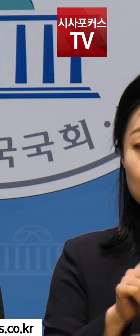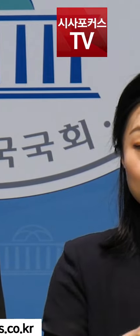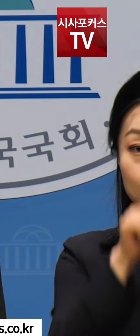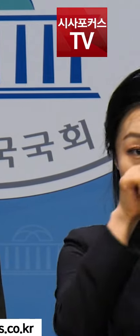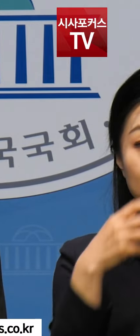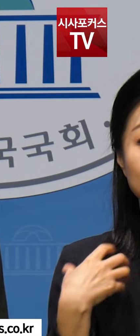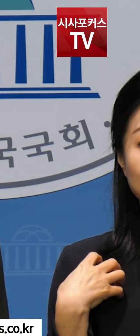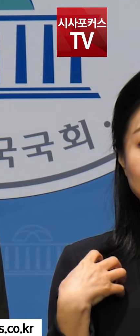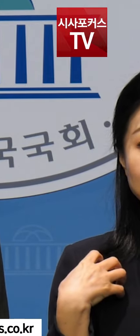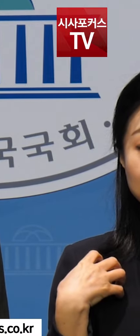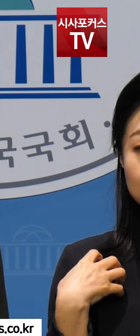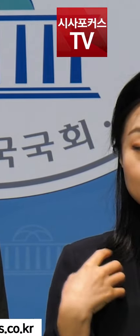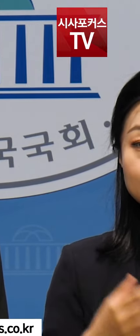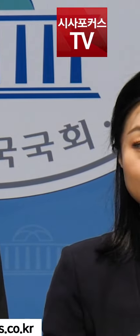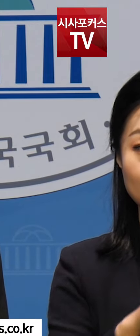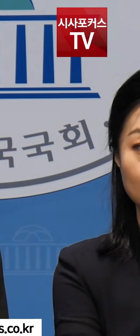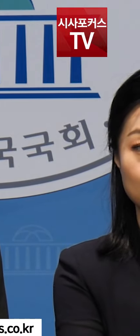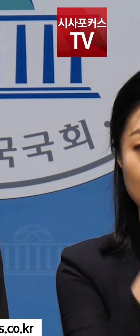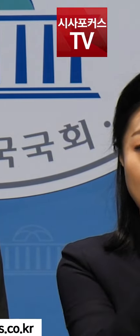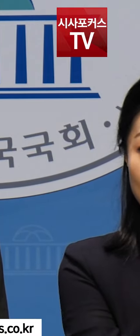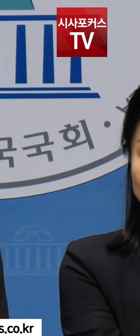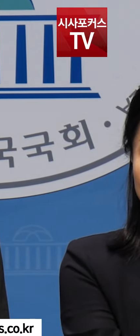윤석열 정권은